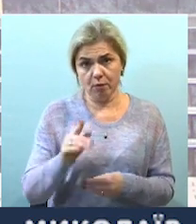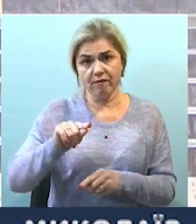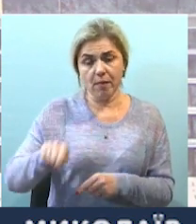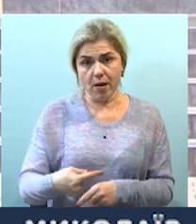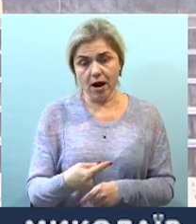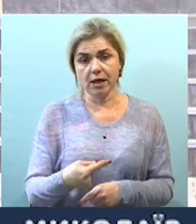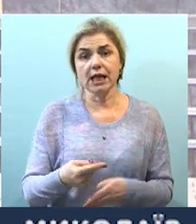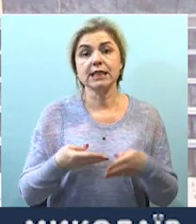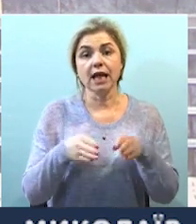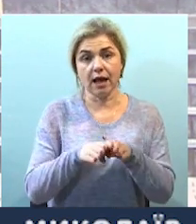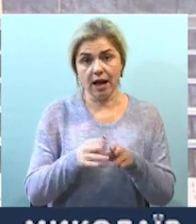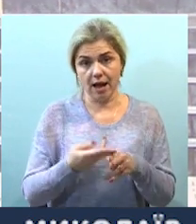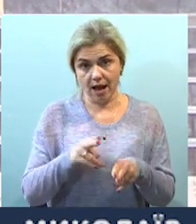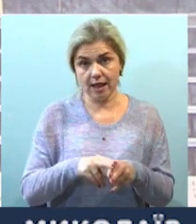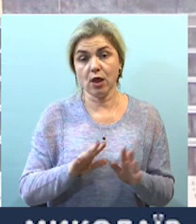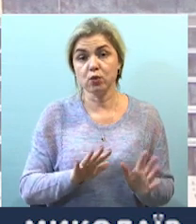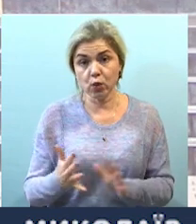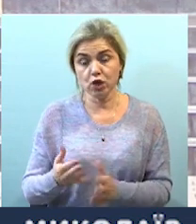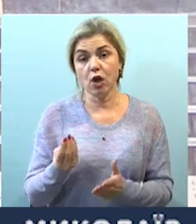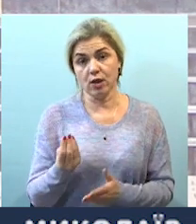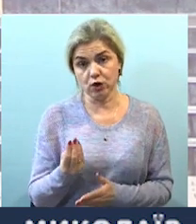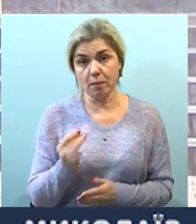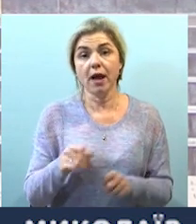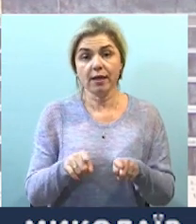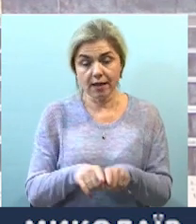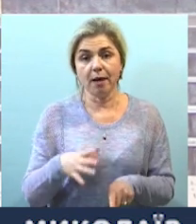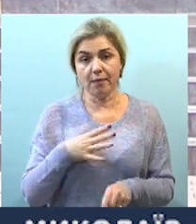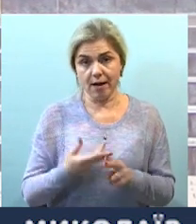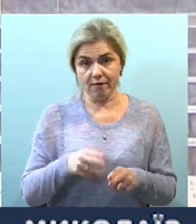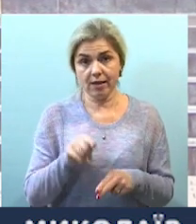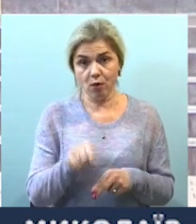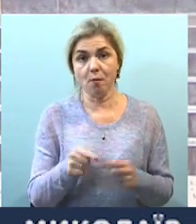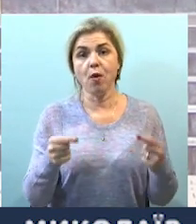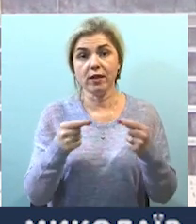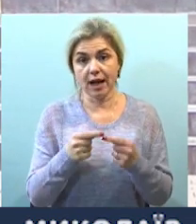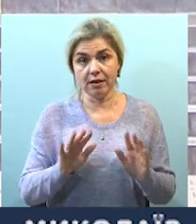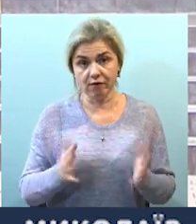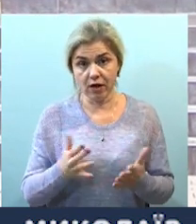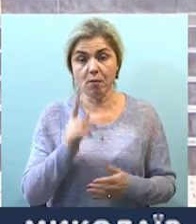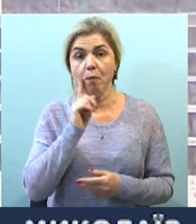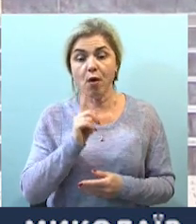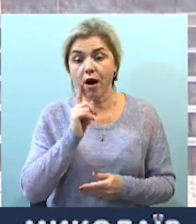вимагали закрити цей інцидент грошима. Так сталося і в цьому конкретному випадку, до того часу, поки